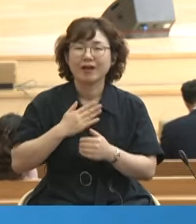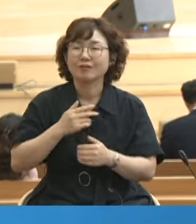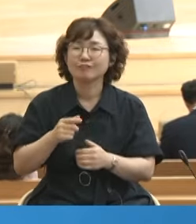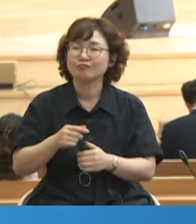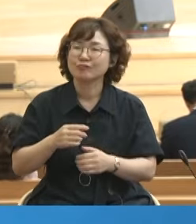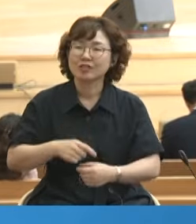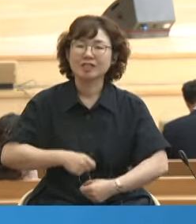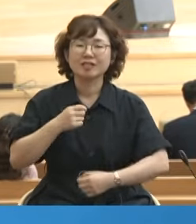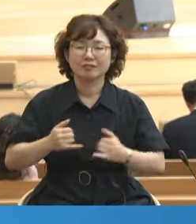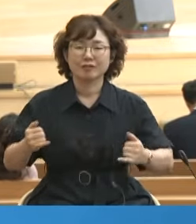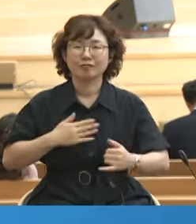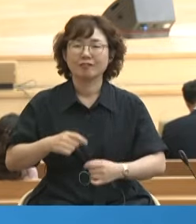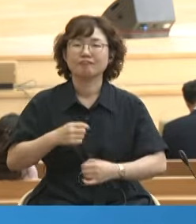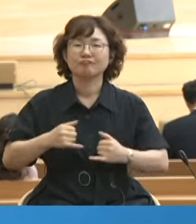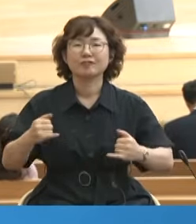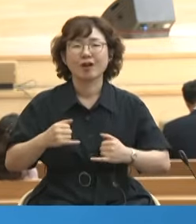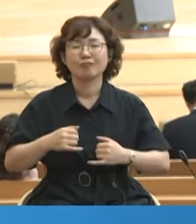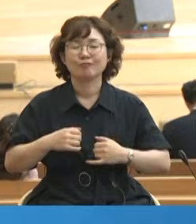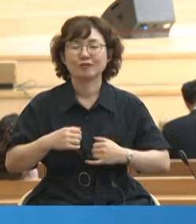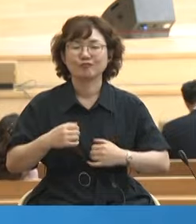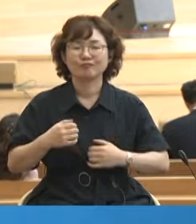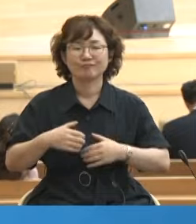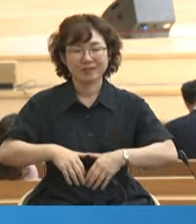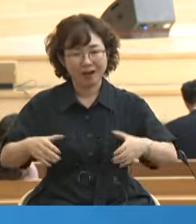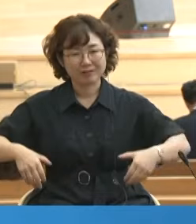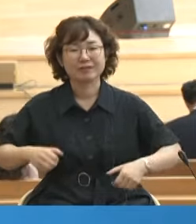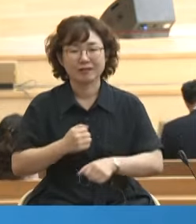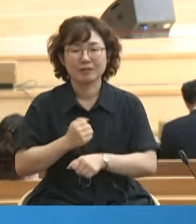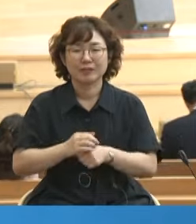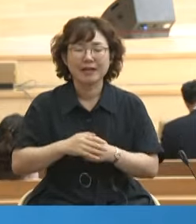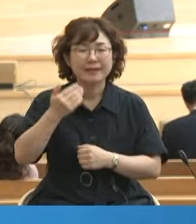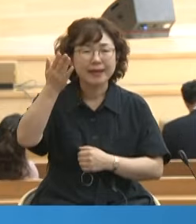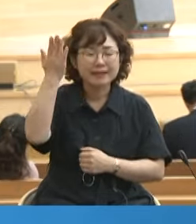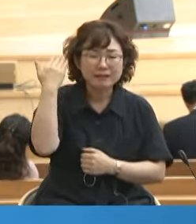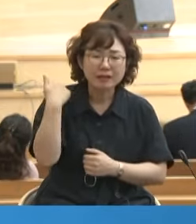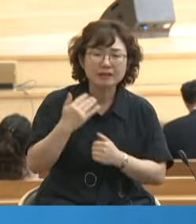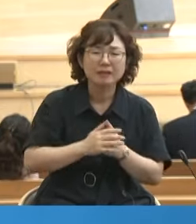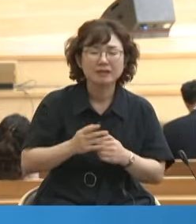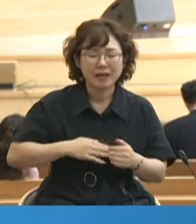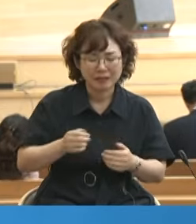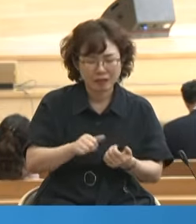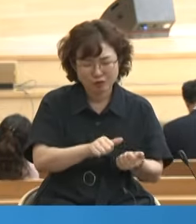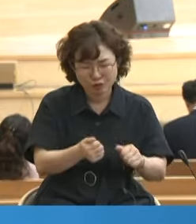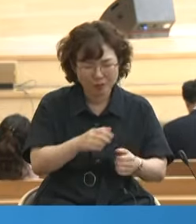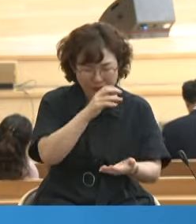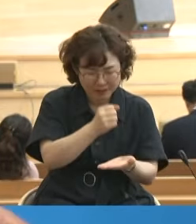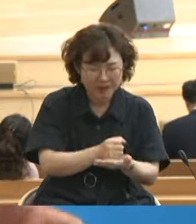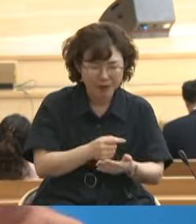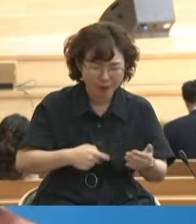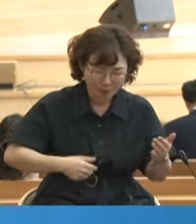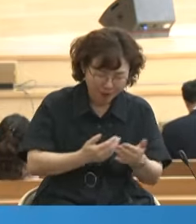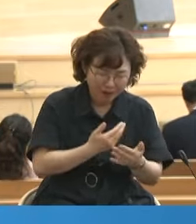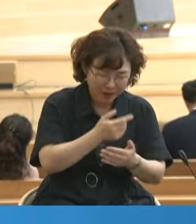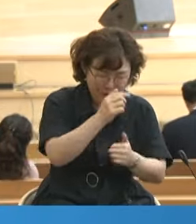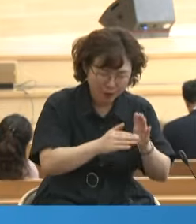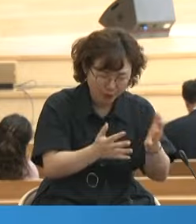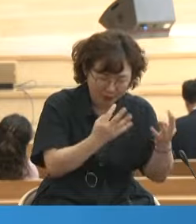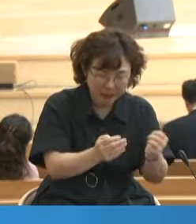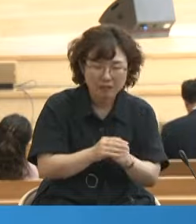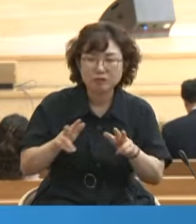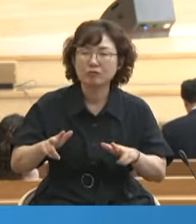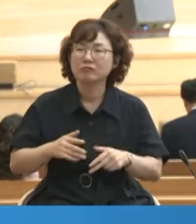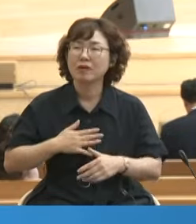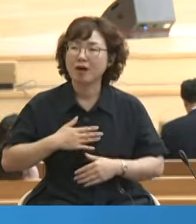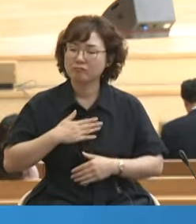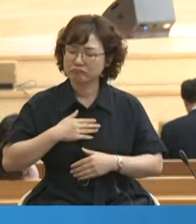과거에는 주님 앞에 정말 죽을 죄인으로 회개하는 성도, 지금은 구원받은 의인으로